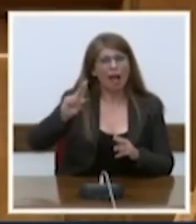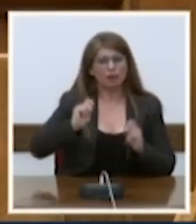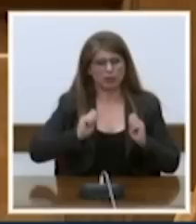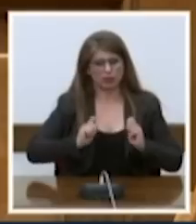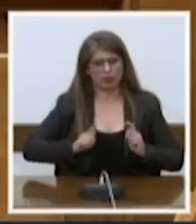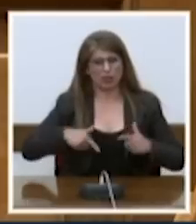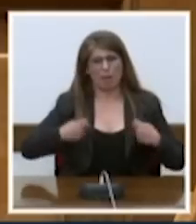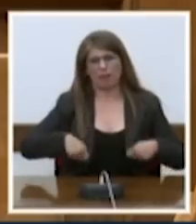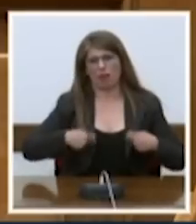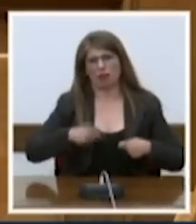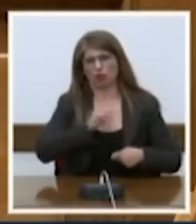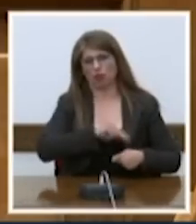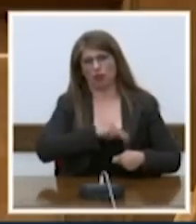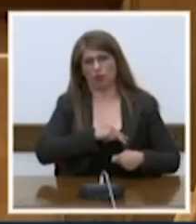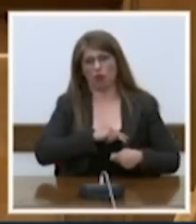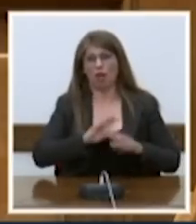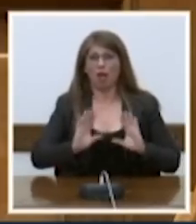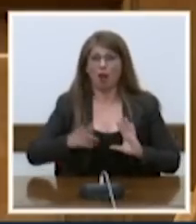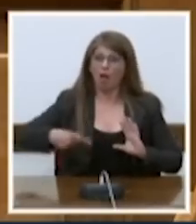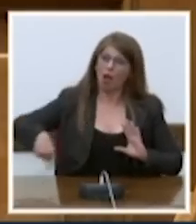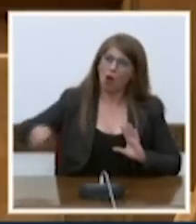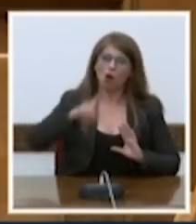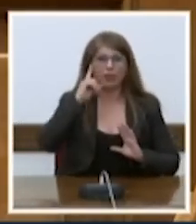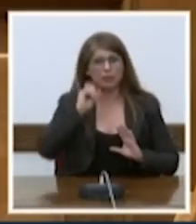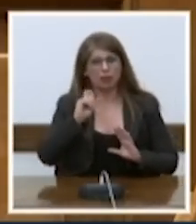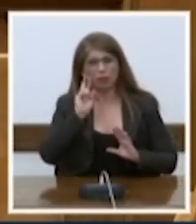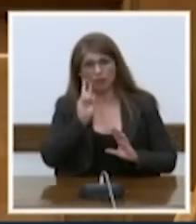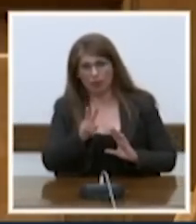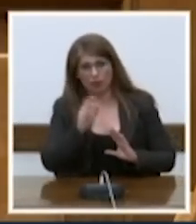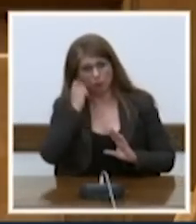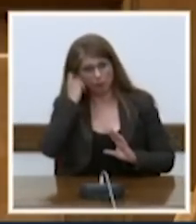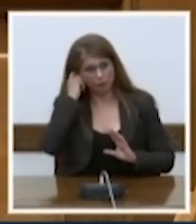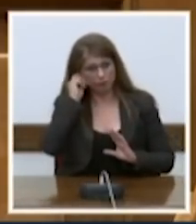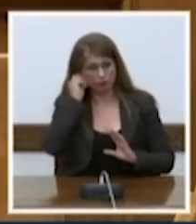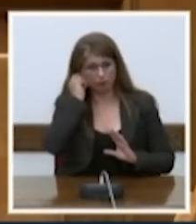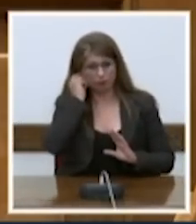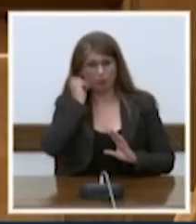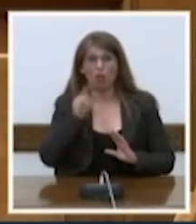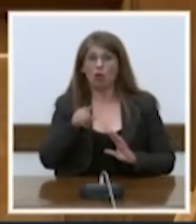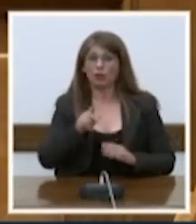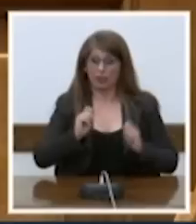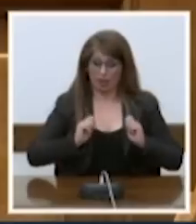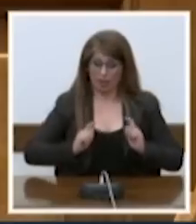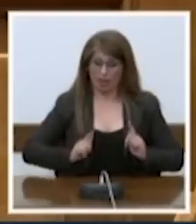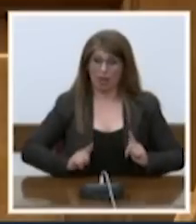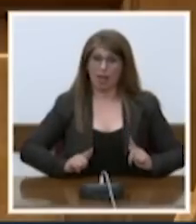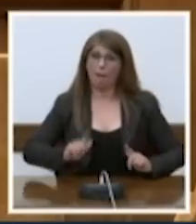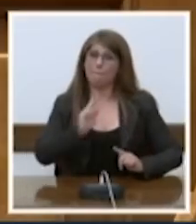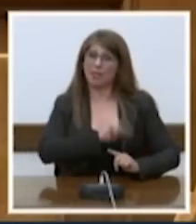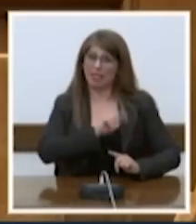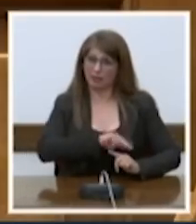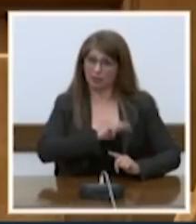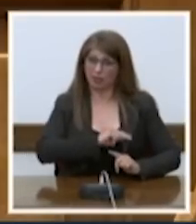καπιταλιστικών κερδών. Όμως όλοι ξέρουμε και βλέπουμε ότι αυτά τα καπιταλιστικά κέρδη για την Ευρωπαϊκή